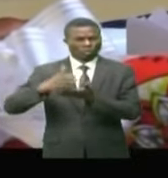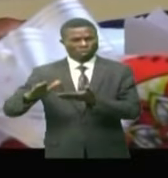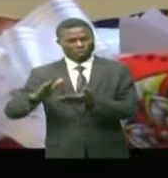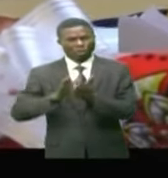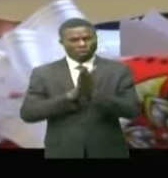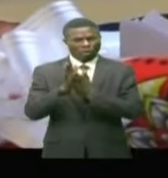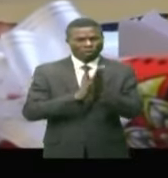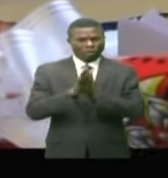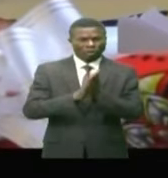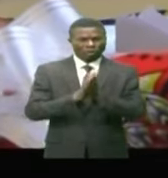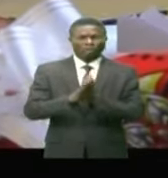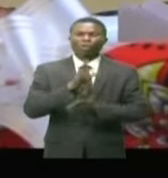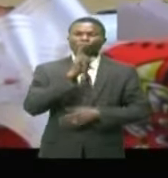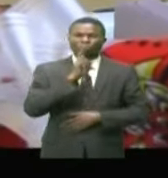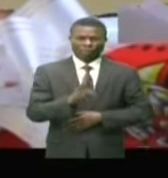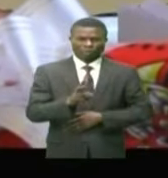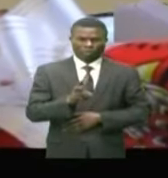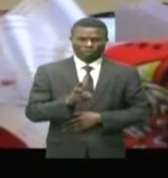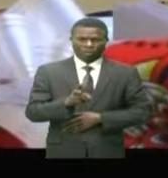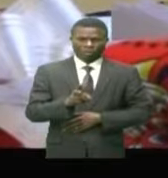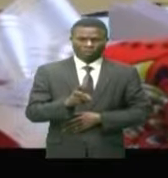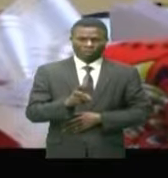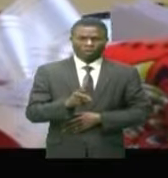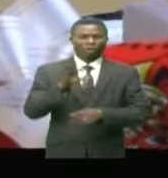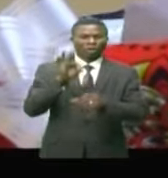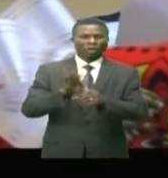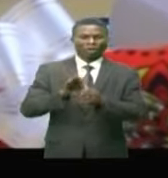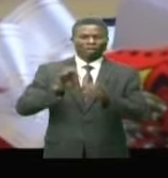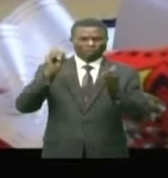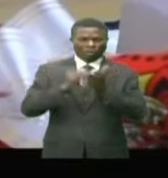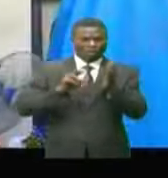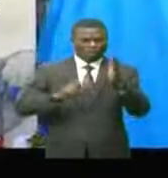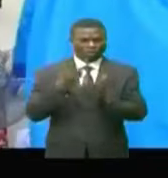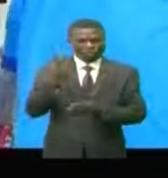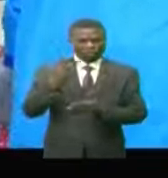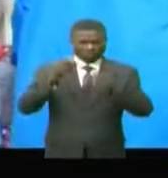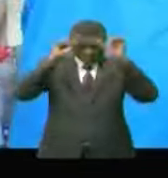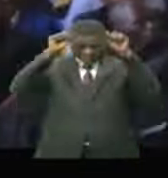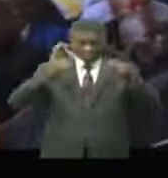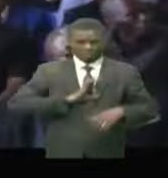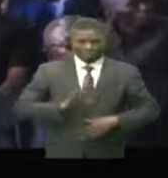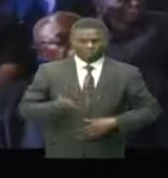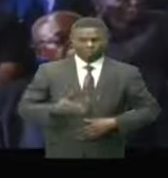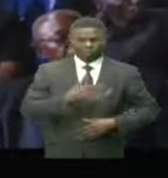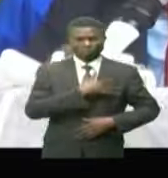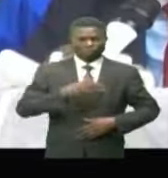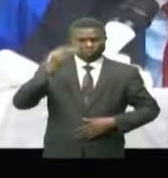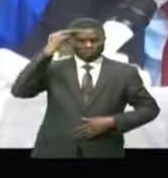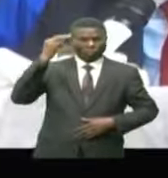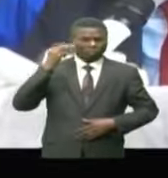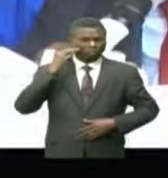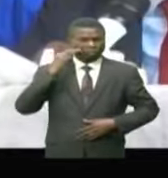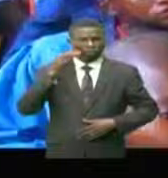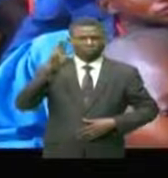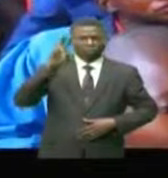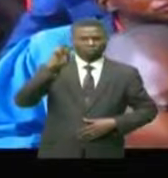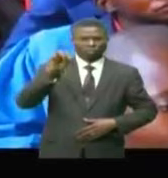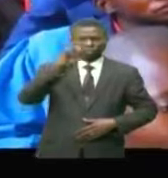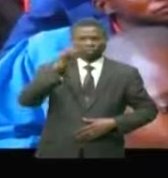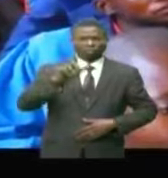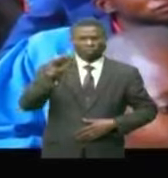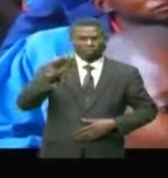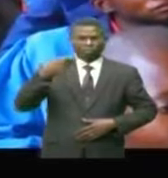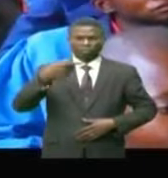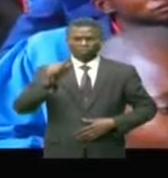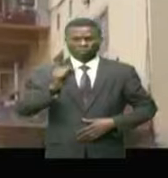souhaitent ardemment sa réélection pour le deuxième mandat. Au nom du ministre Moïse Ndonzangui, son conseiller académique salue